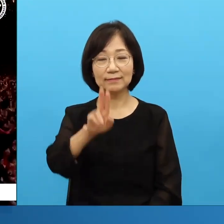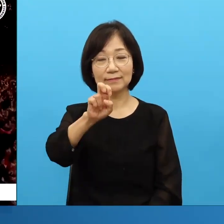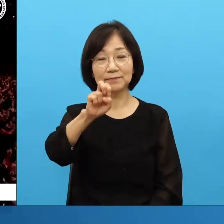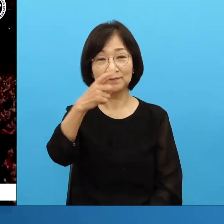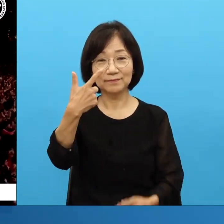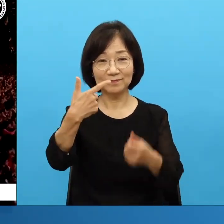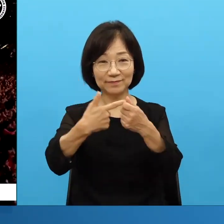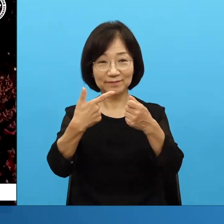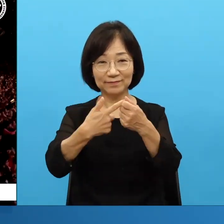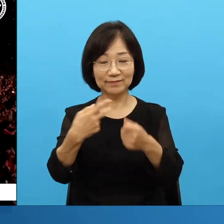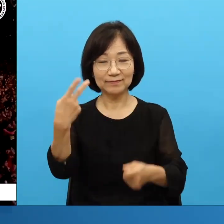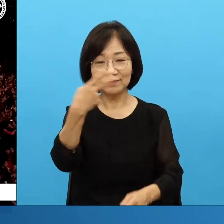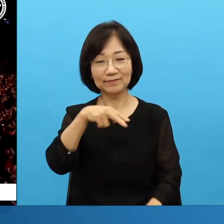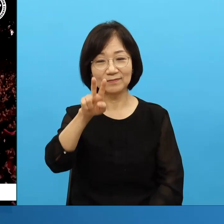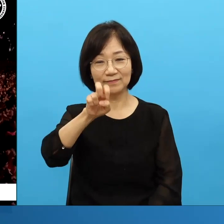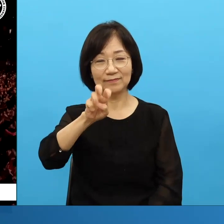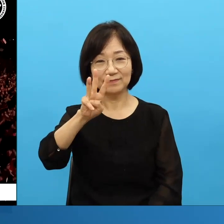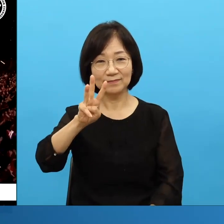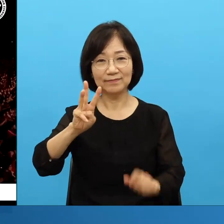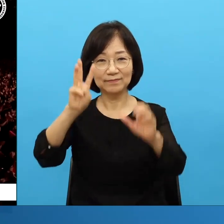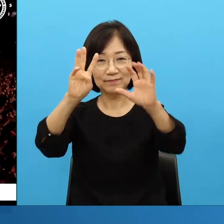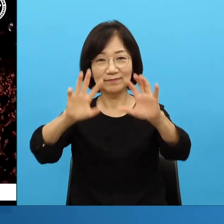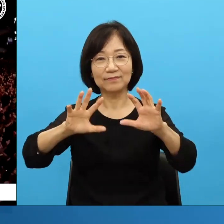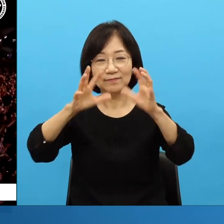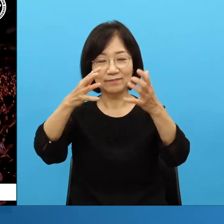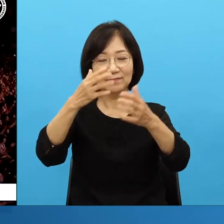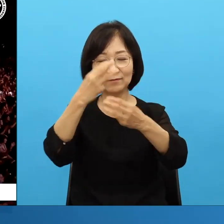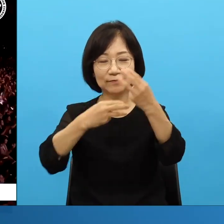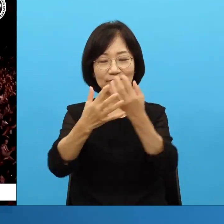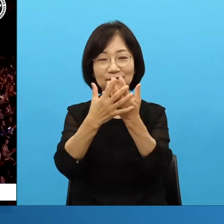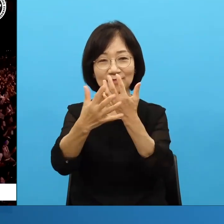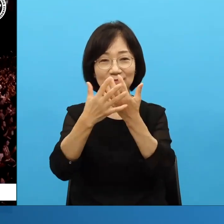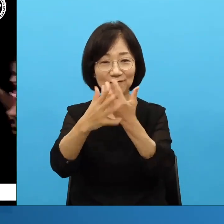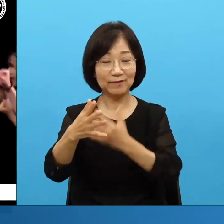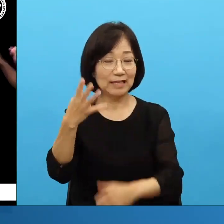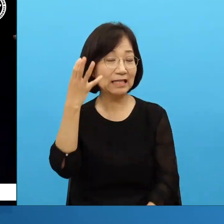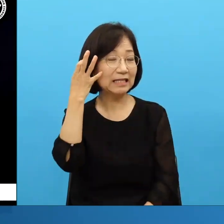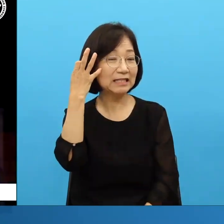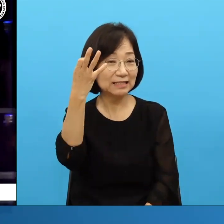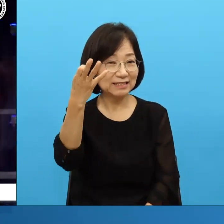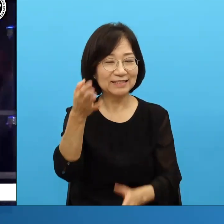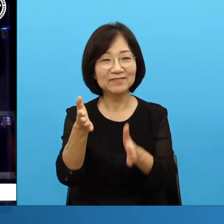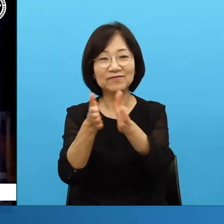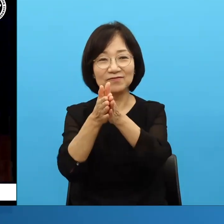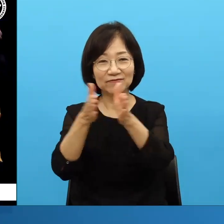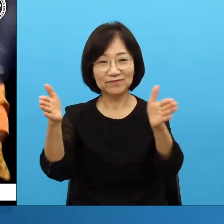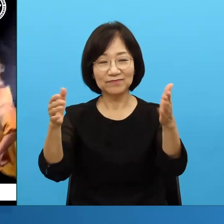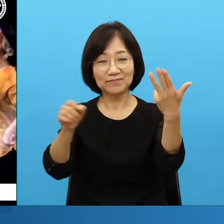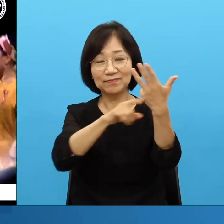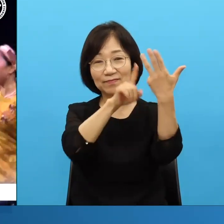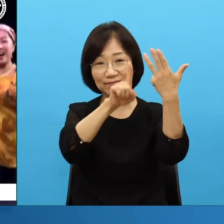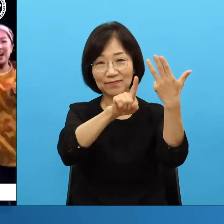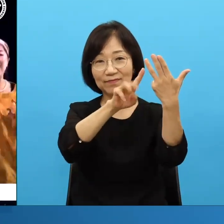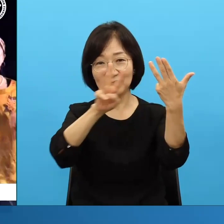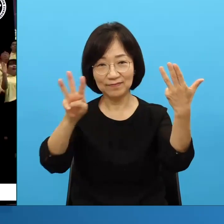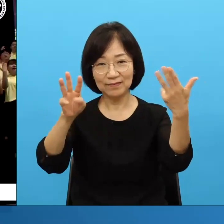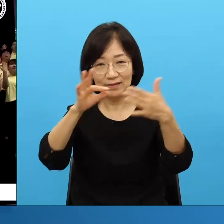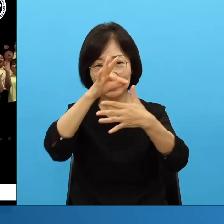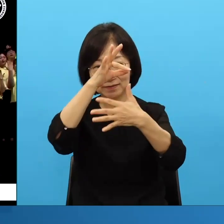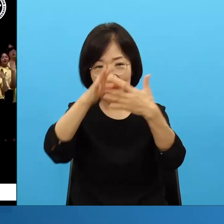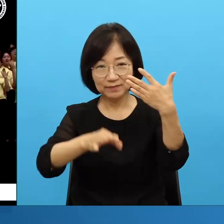제26차 2023 세계 랩넌트 대회가 두 주 앞으로 다가왔습니다. 8월 1일부터 3일까지의 모든